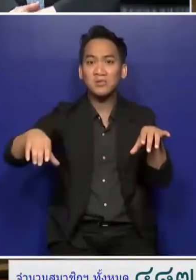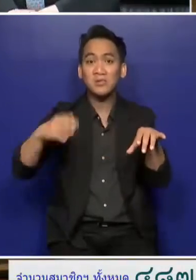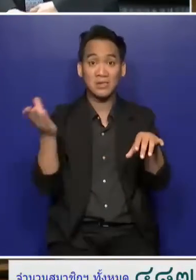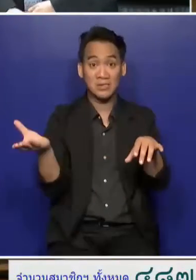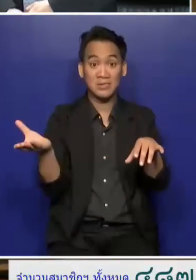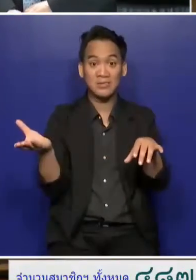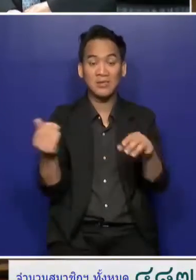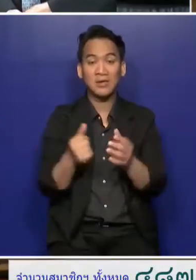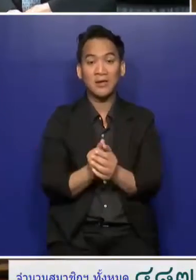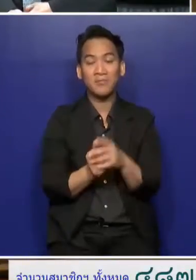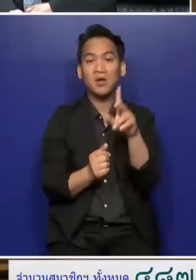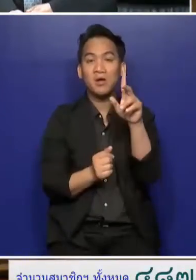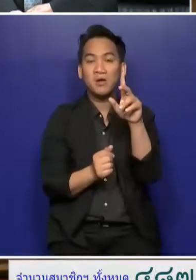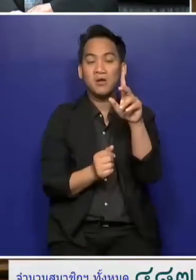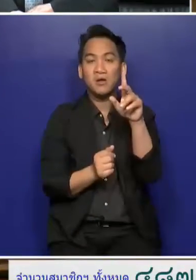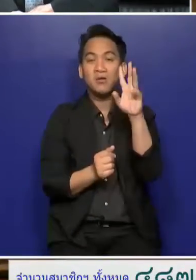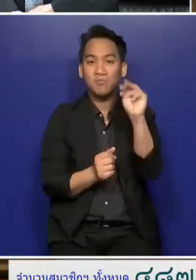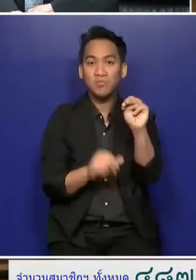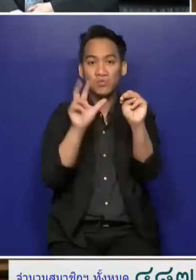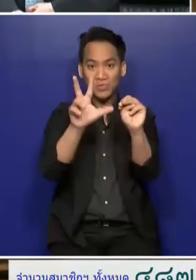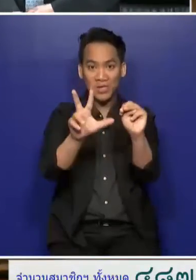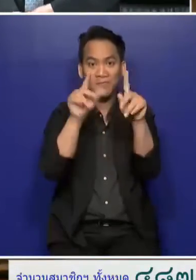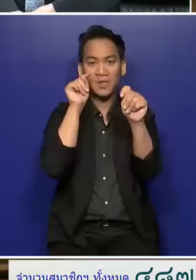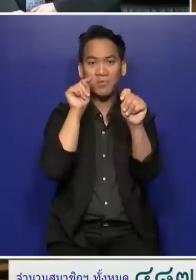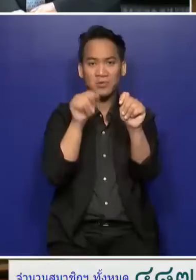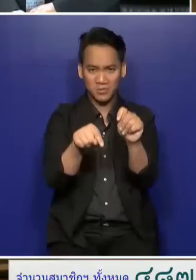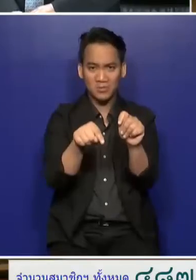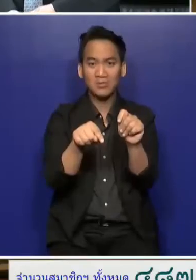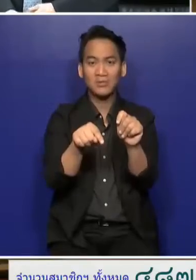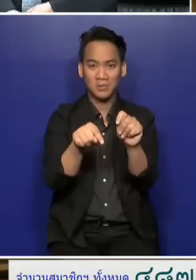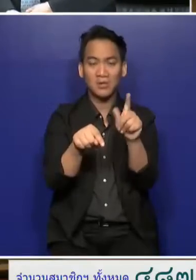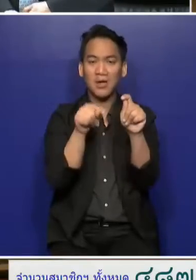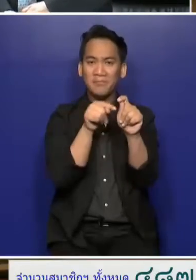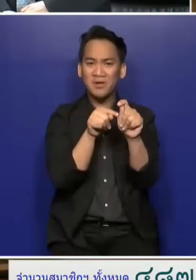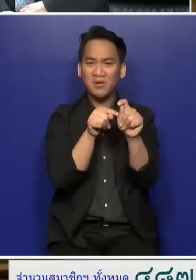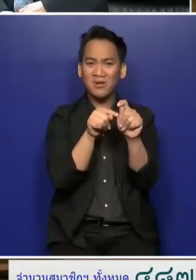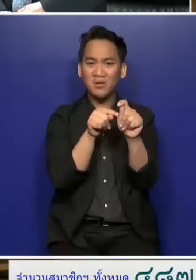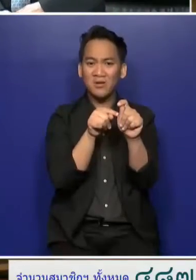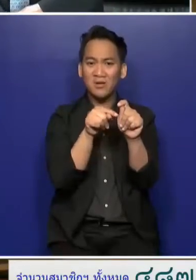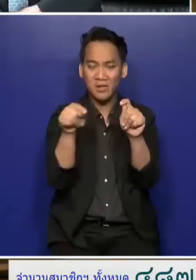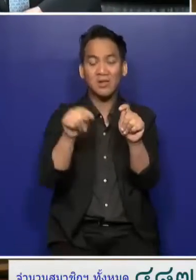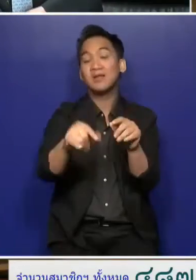างหมู่3ตำบลดำพยากลางอำเภอมวกเหล็กจังหวัดส